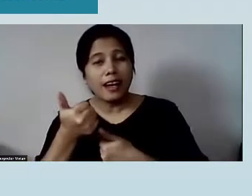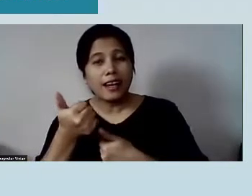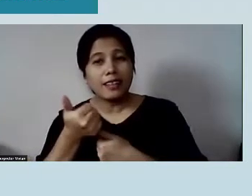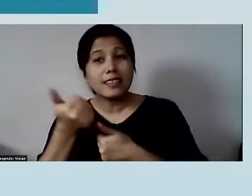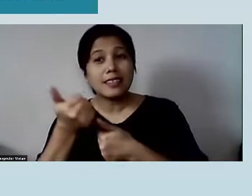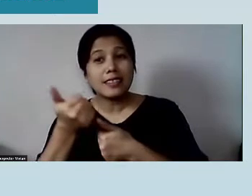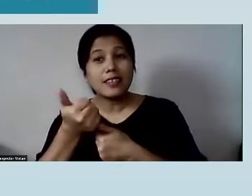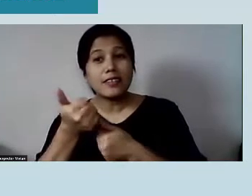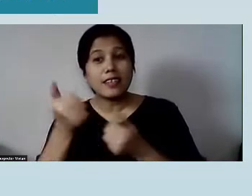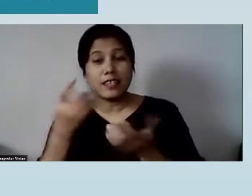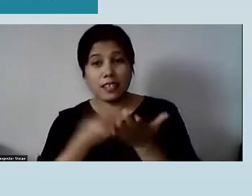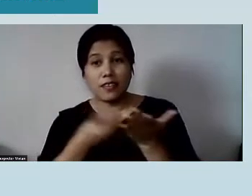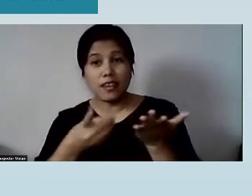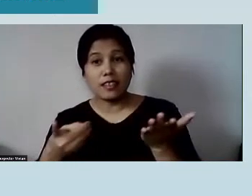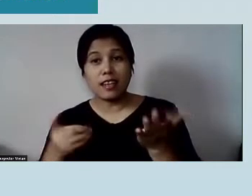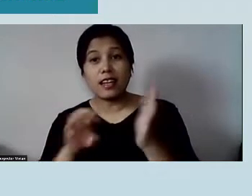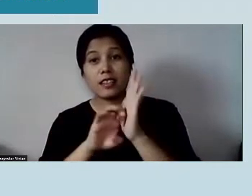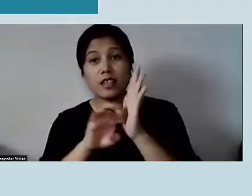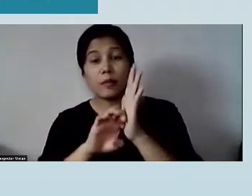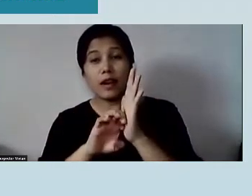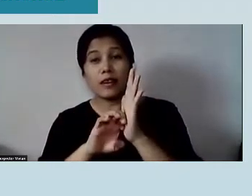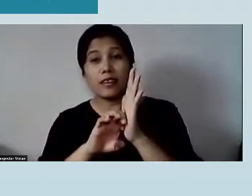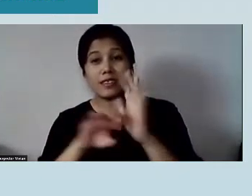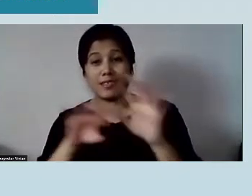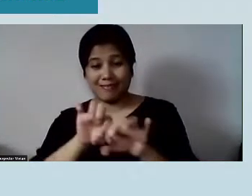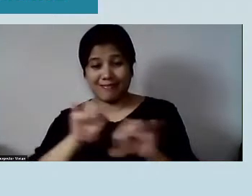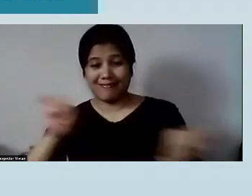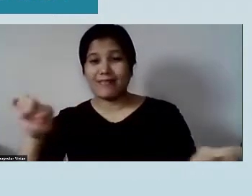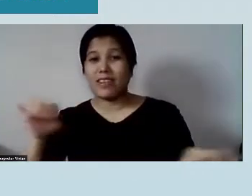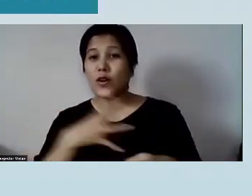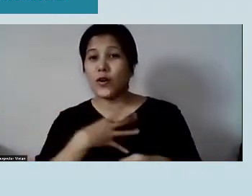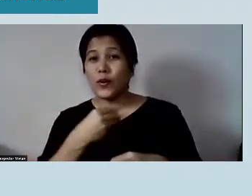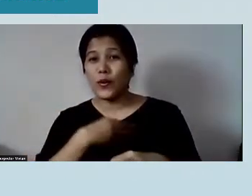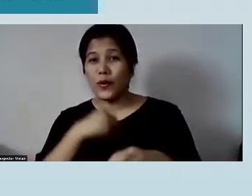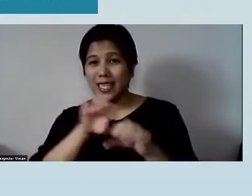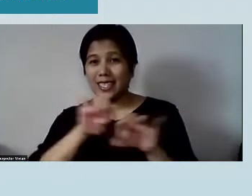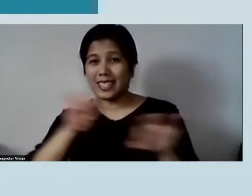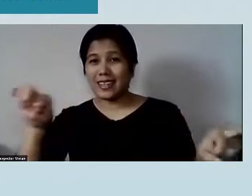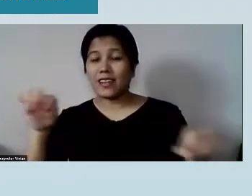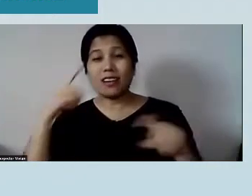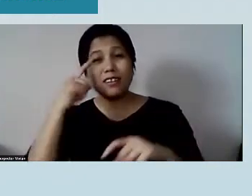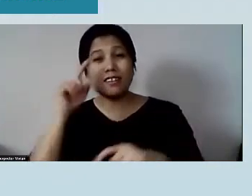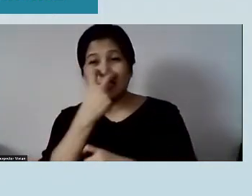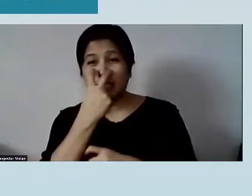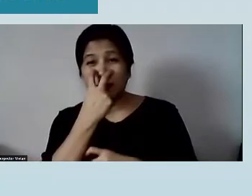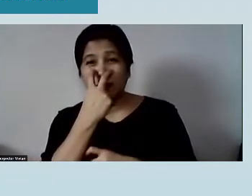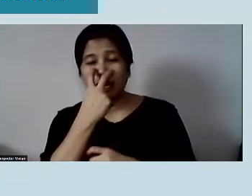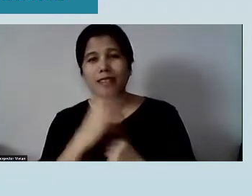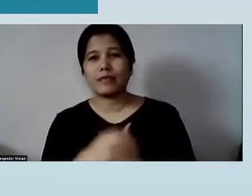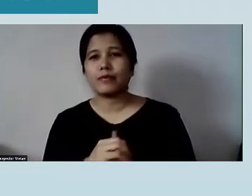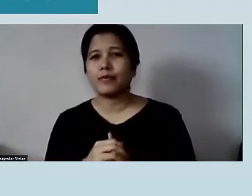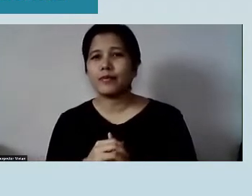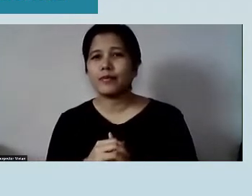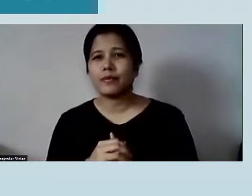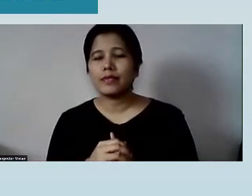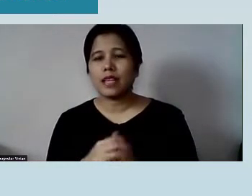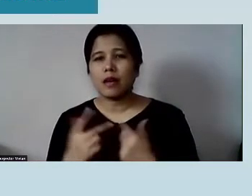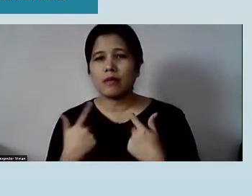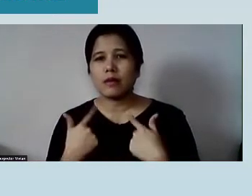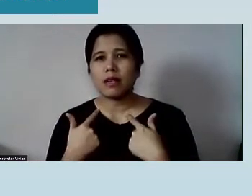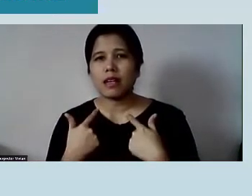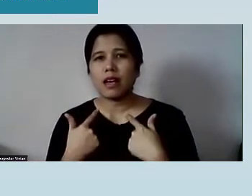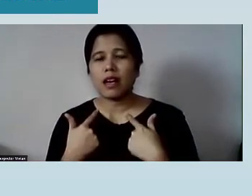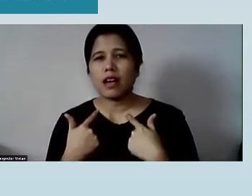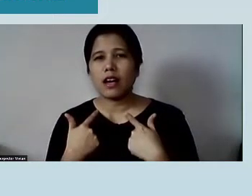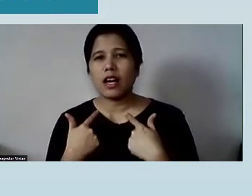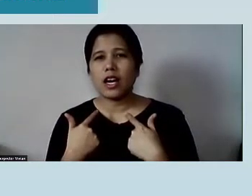assistive devices, example dyan, itong mga white cane, napakamura lang yan. Pero hirap na hirap ang gobyerno natin. And then may mga wheelchair